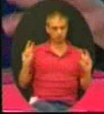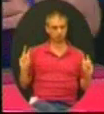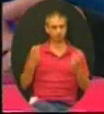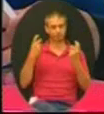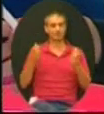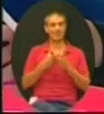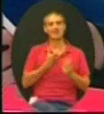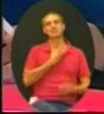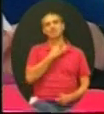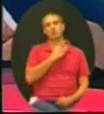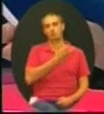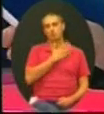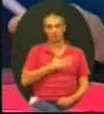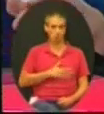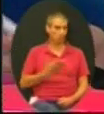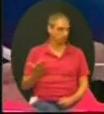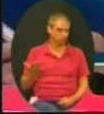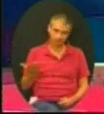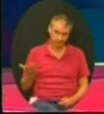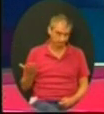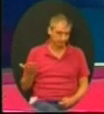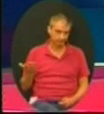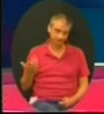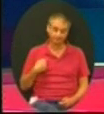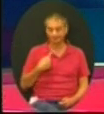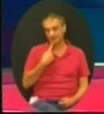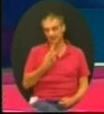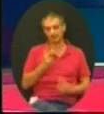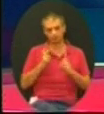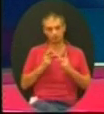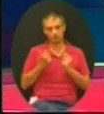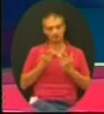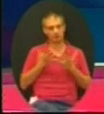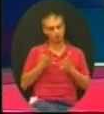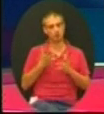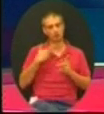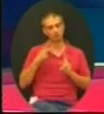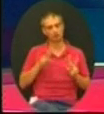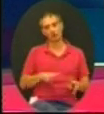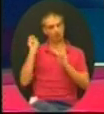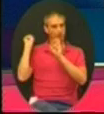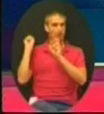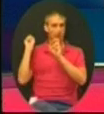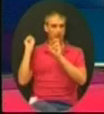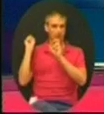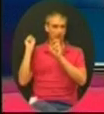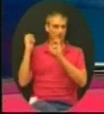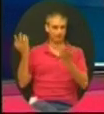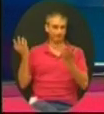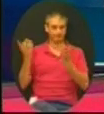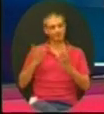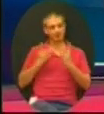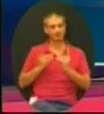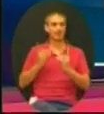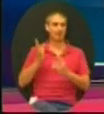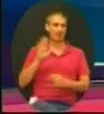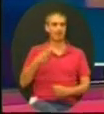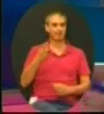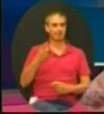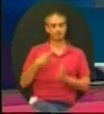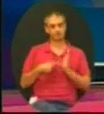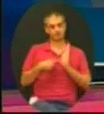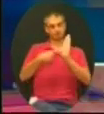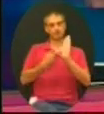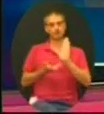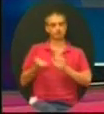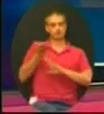כנס חירום, והוא רוצה, אני אגיד זה בצורה קצת בוטה, לרכב על הגל, ובדרך הזאת גם להתבלט